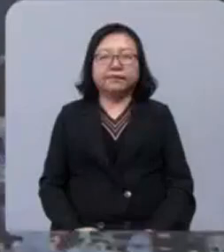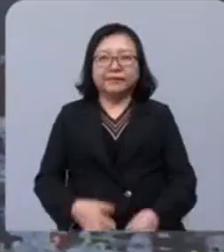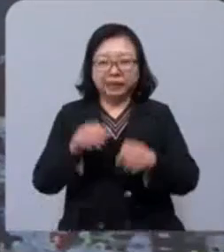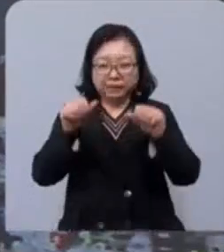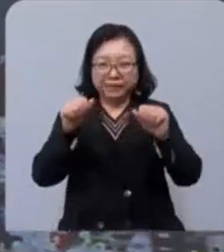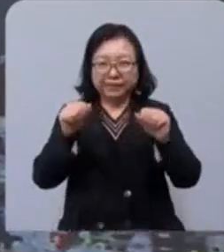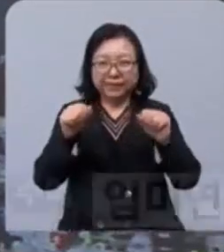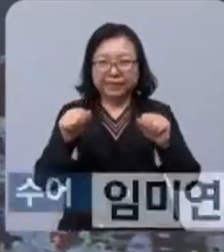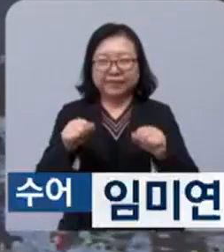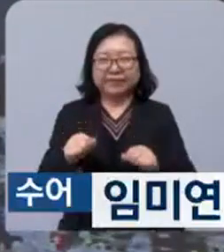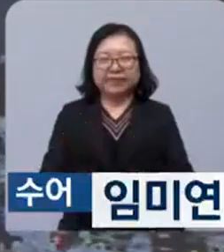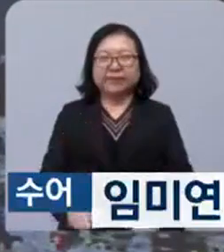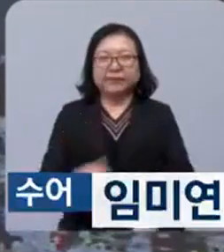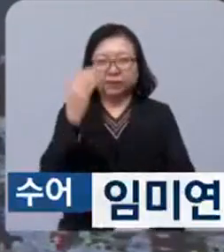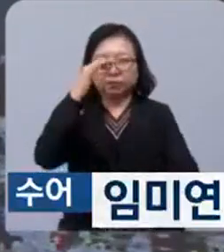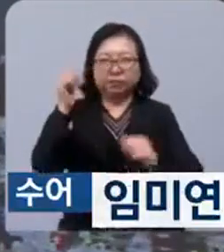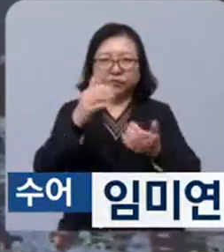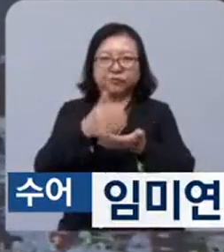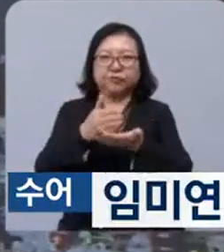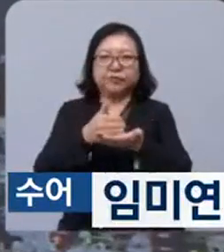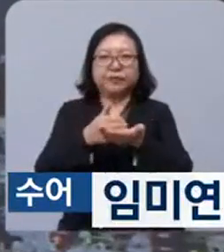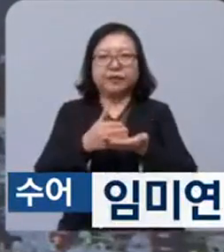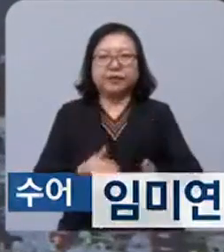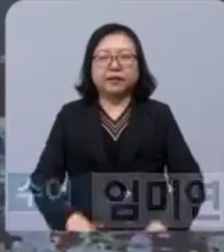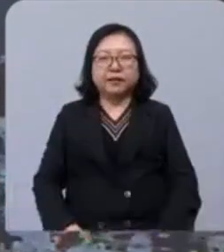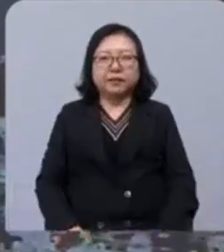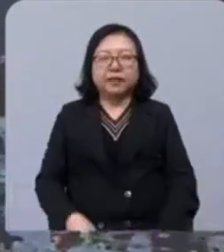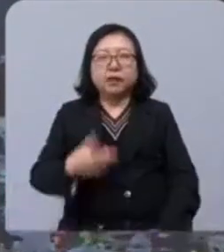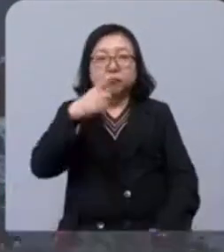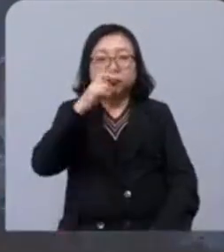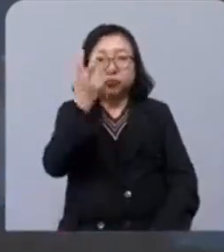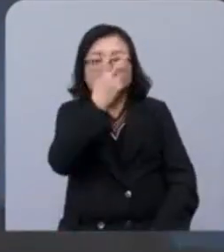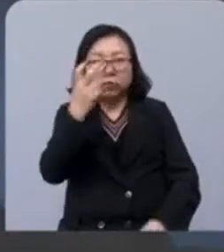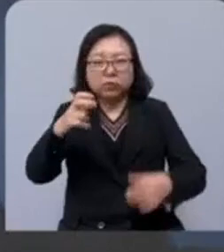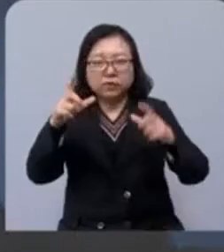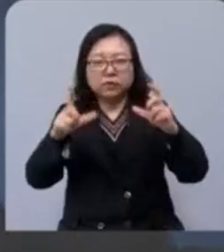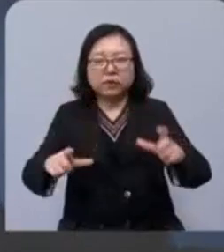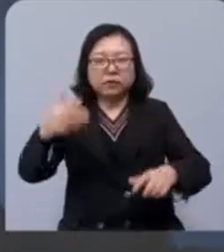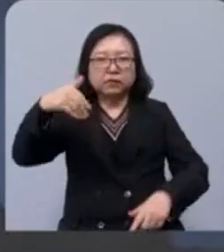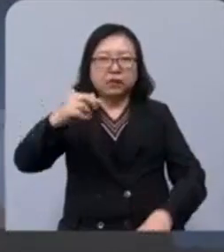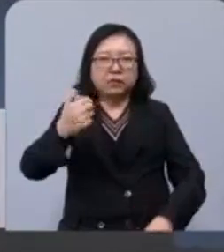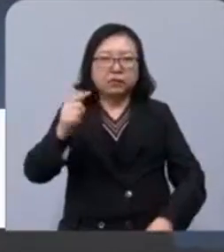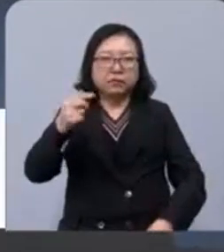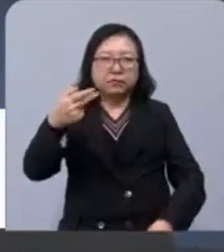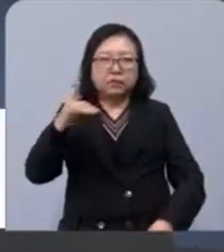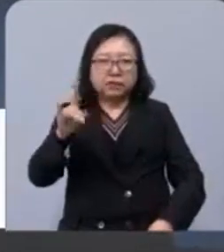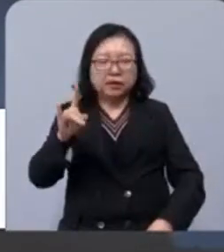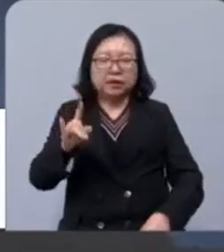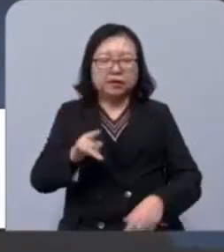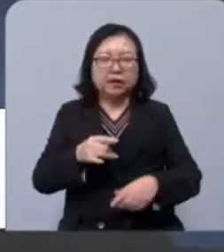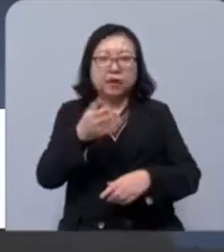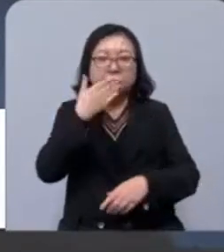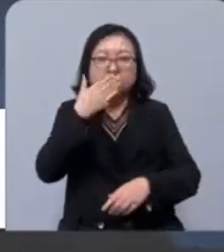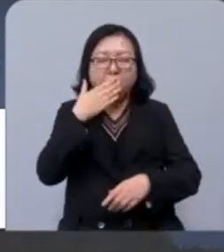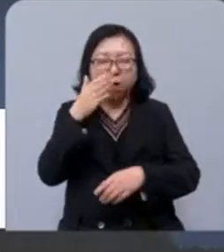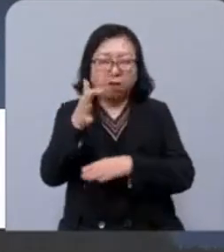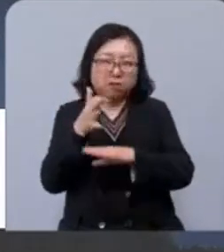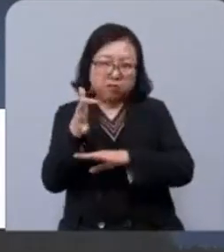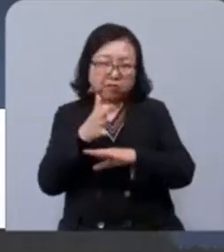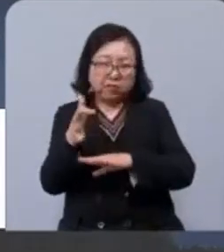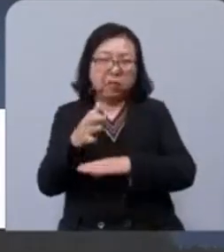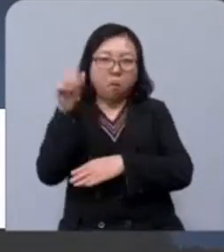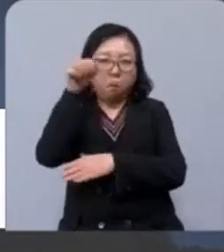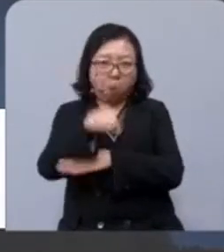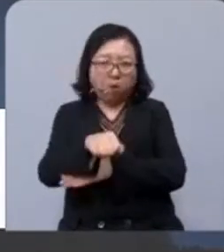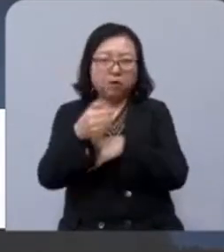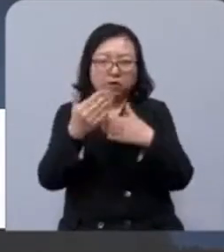시청자 여러분 안녕하십니까 9시 충북 뉴스입니다 상수원 보호 구역인 청남대에 푸드트럭 입점을 허용해 논란이 됐던 청남대